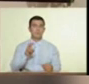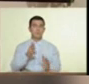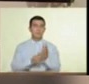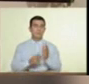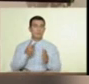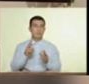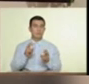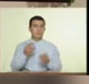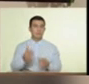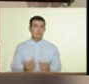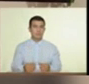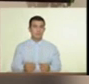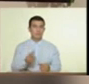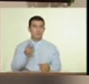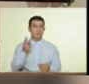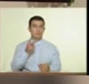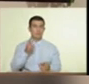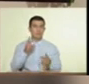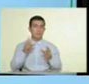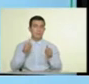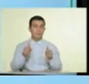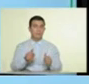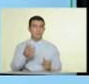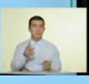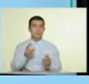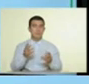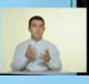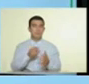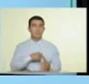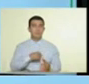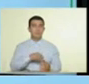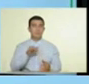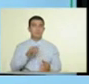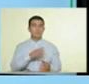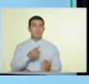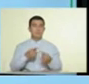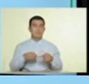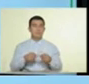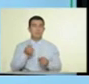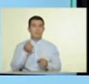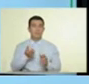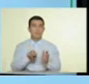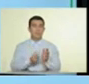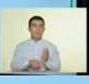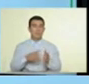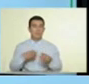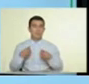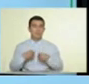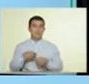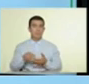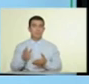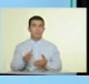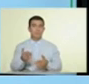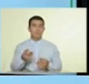282-chi masala. İkinci rasmdagi qaysi holda arzon xarid amalga oshiriladi? Mana ikinci